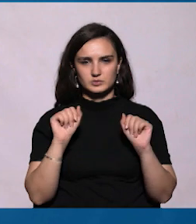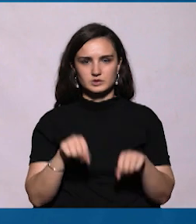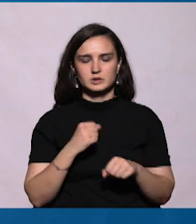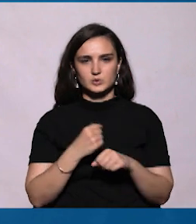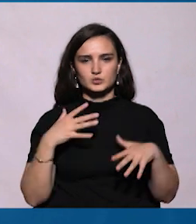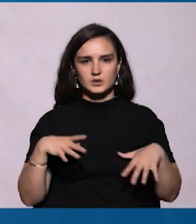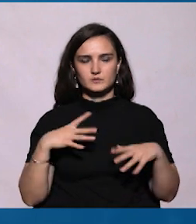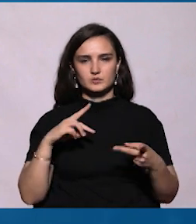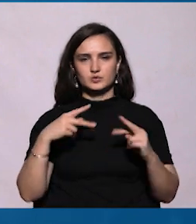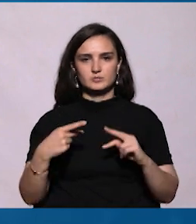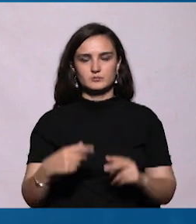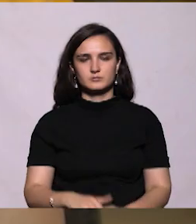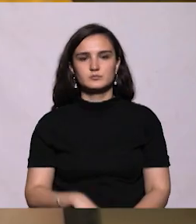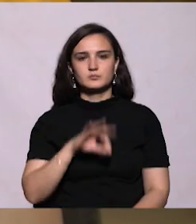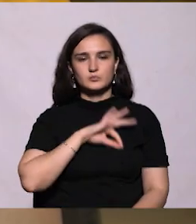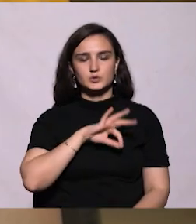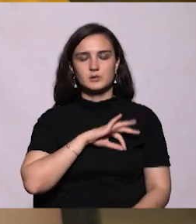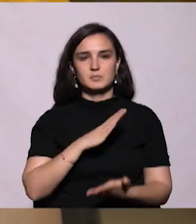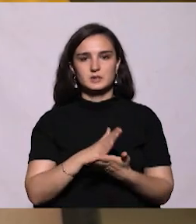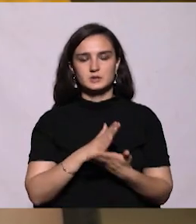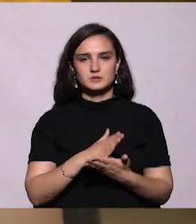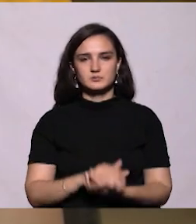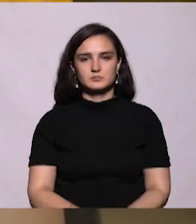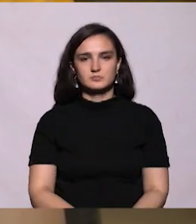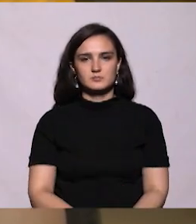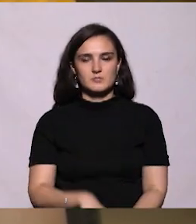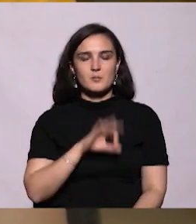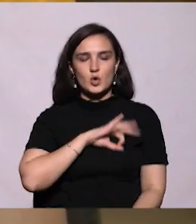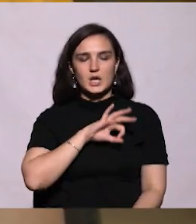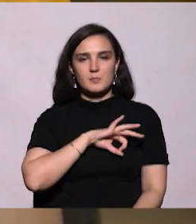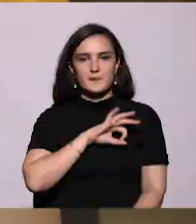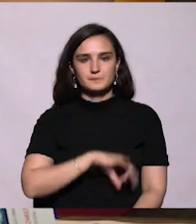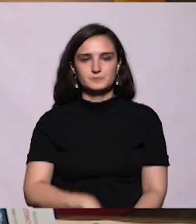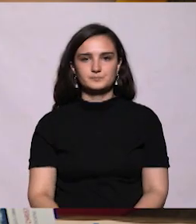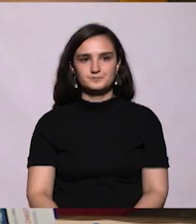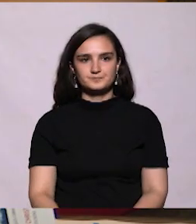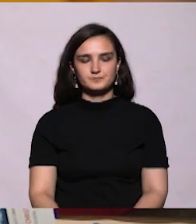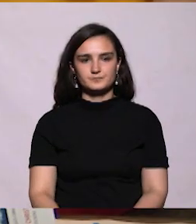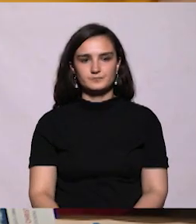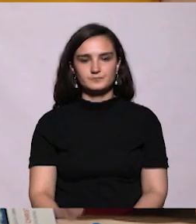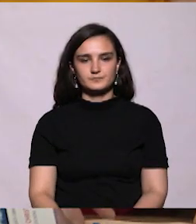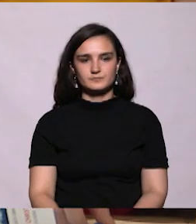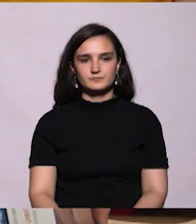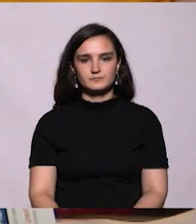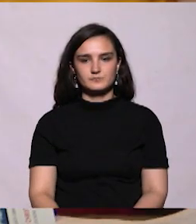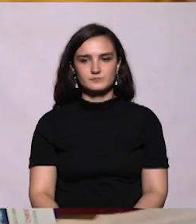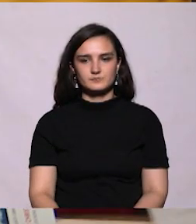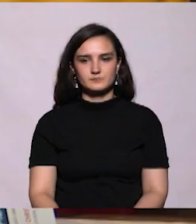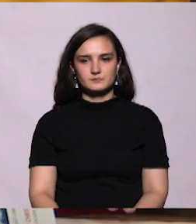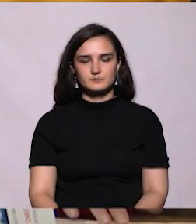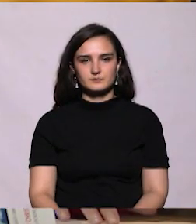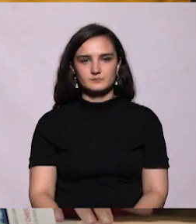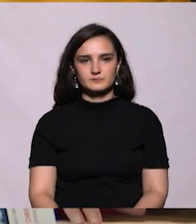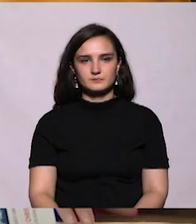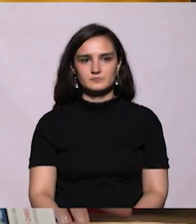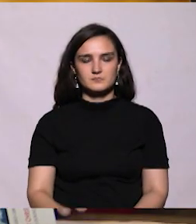in Georgian? Profit in Georgian means მოგება. Profit in English is the money you